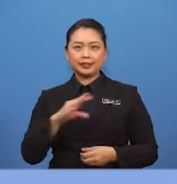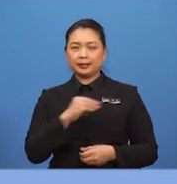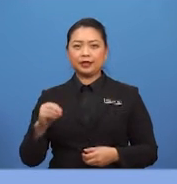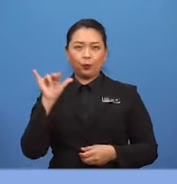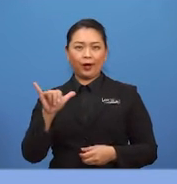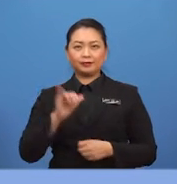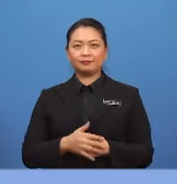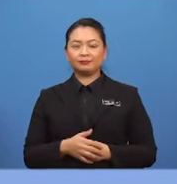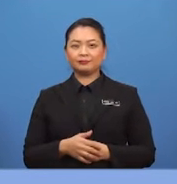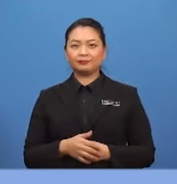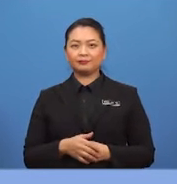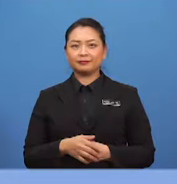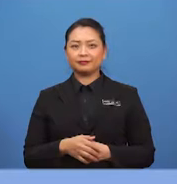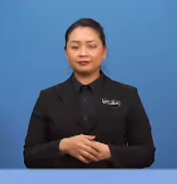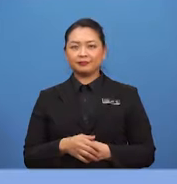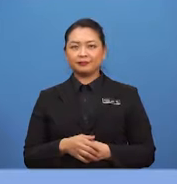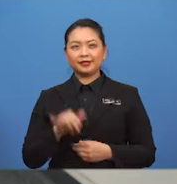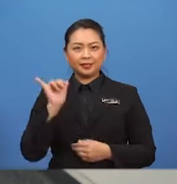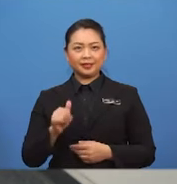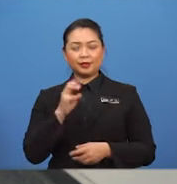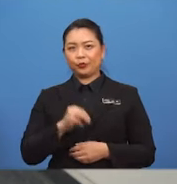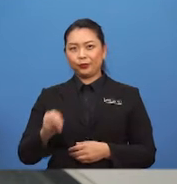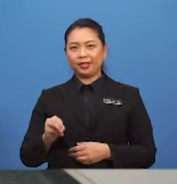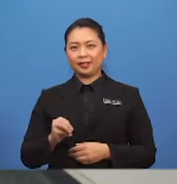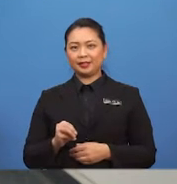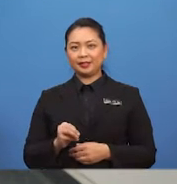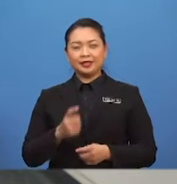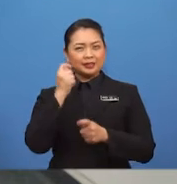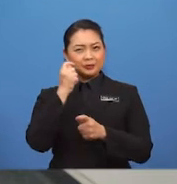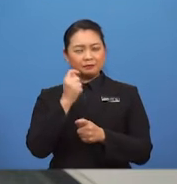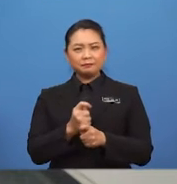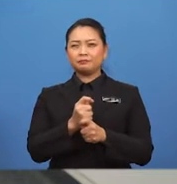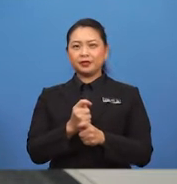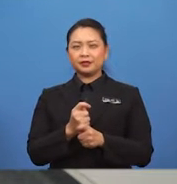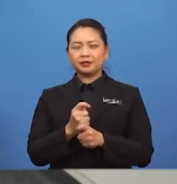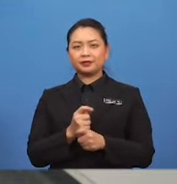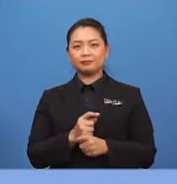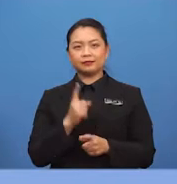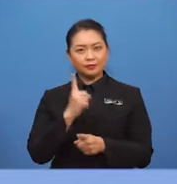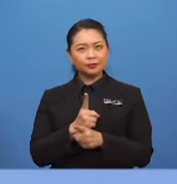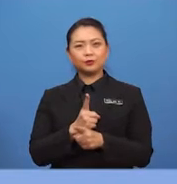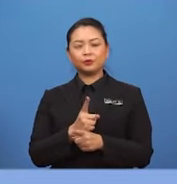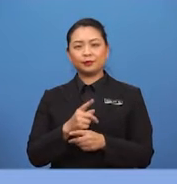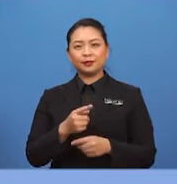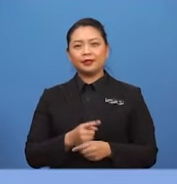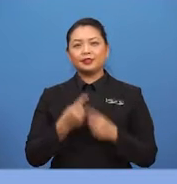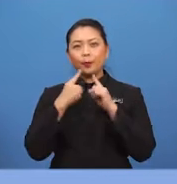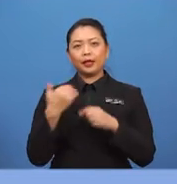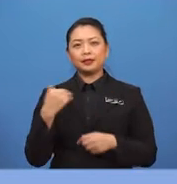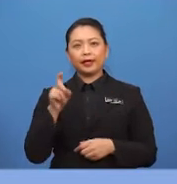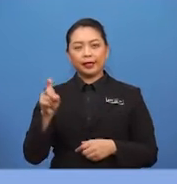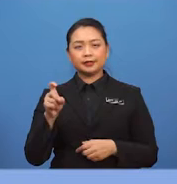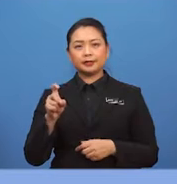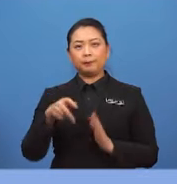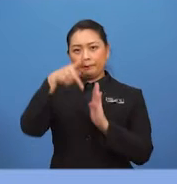bagi X dan Y. Ya, murid-murid, tepat sekali. Jawapannya,